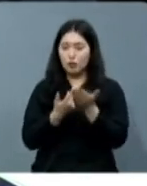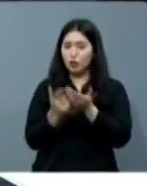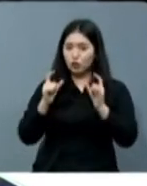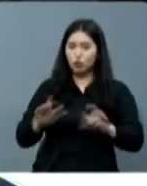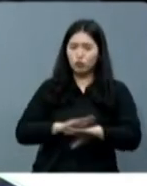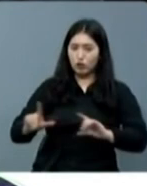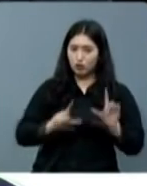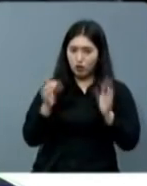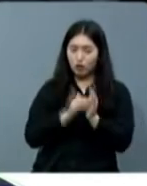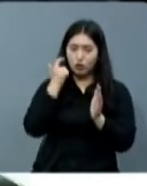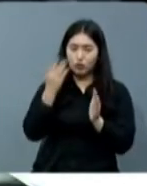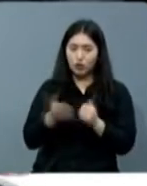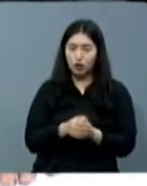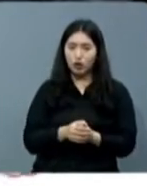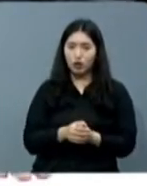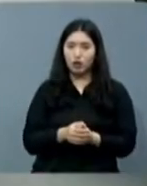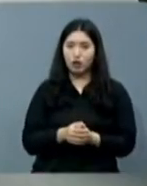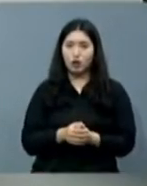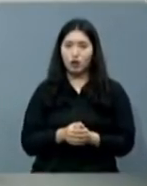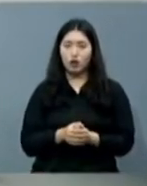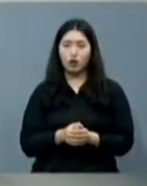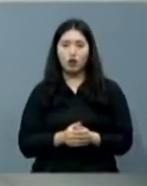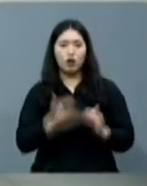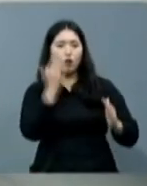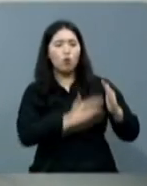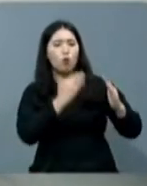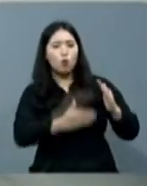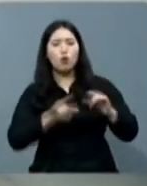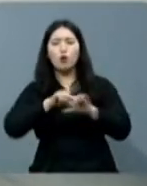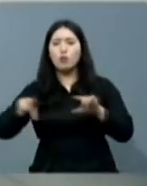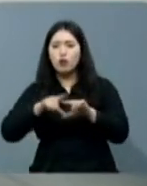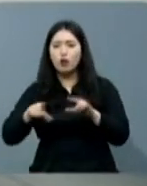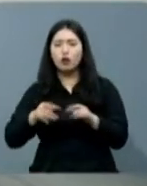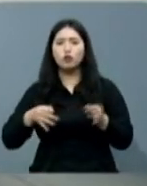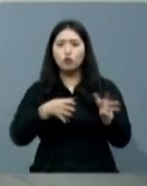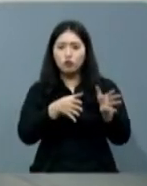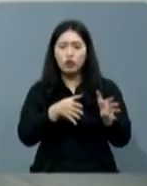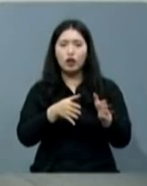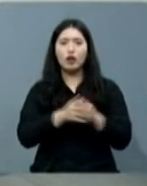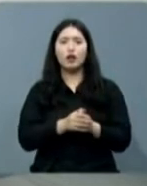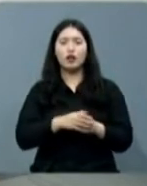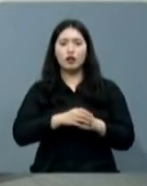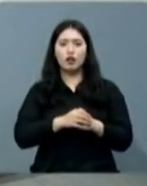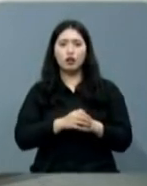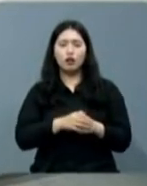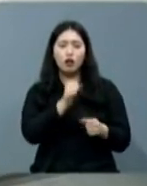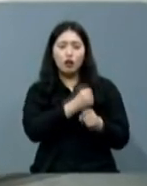살았습니까? 아니 저는 그런데 공공과 자, 민간의 아니, 투자가 주도하는 시간, 성장을 해서 네, 죄송합니다. 시간 마무리하겠습니다. 7년